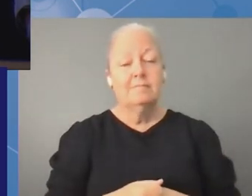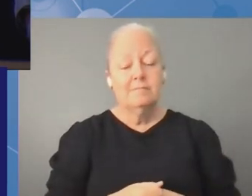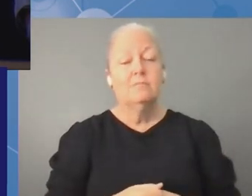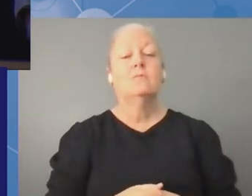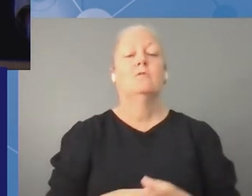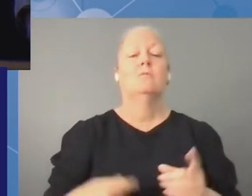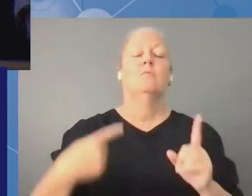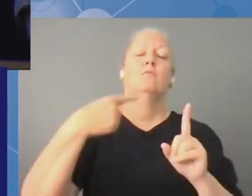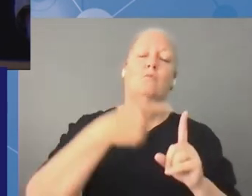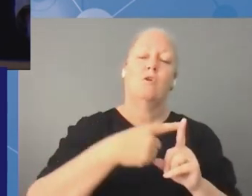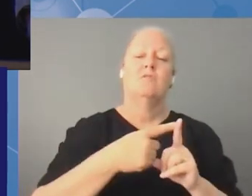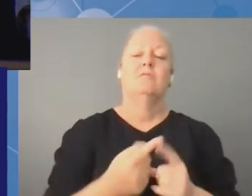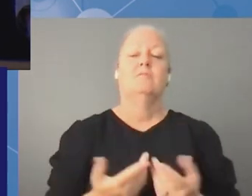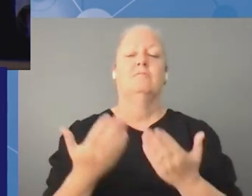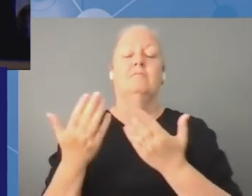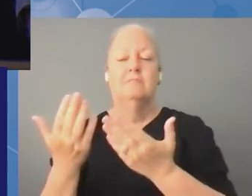وعلى هذا العمل الذي